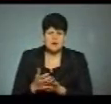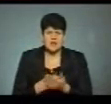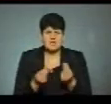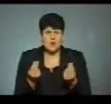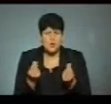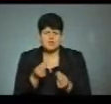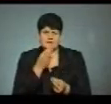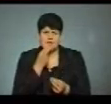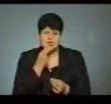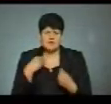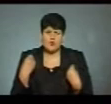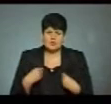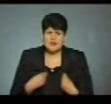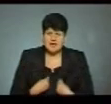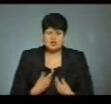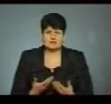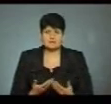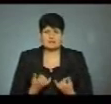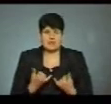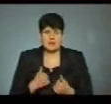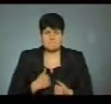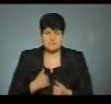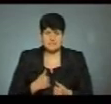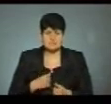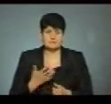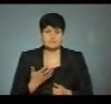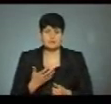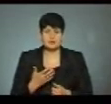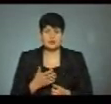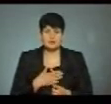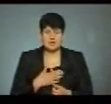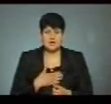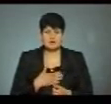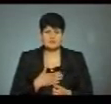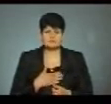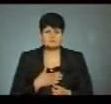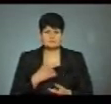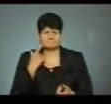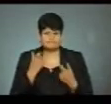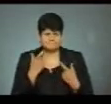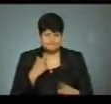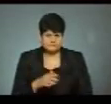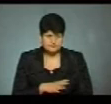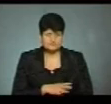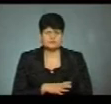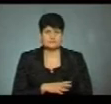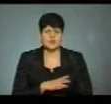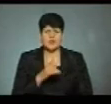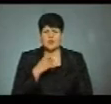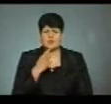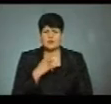коштів, харчів, одежі для бійців попід магазини, то нас і проклинали, і